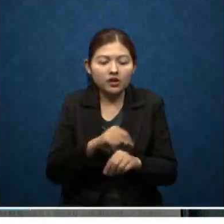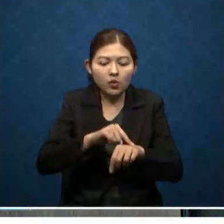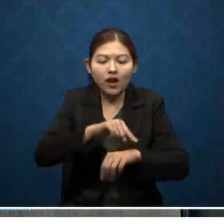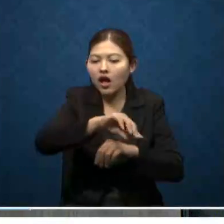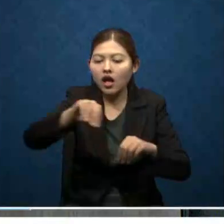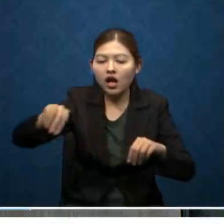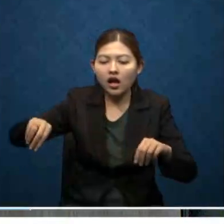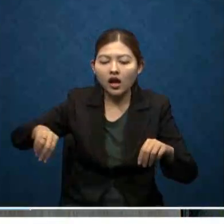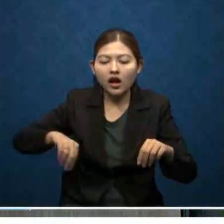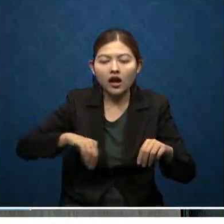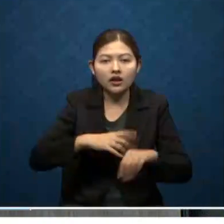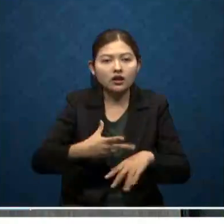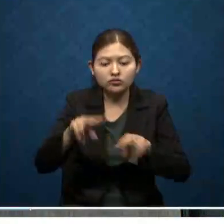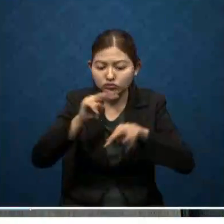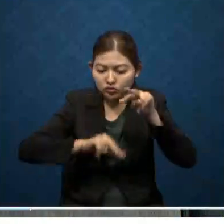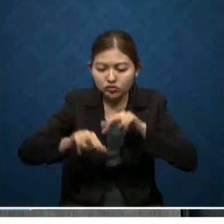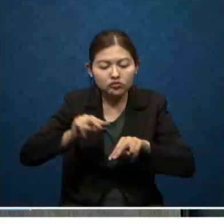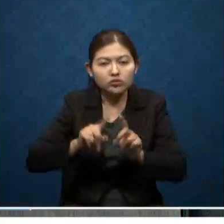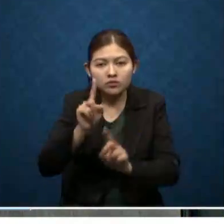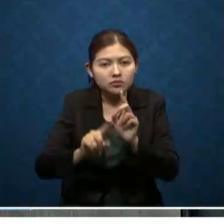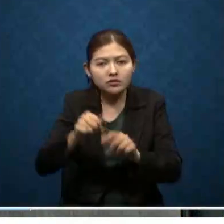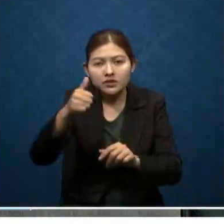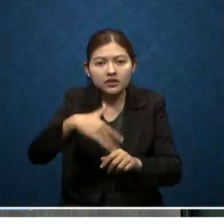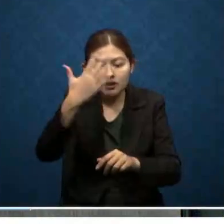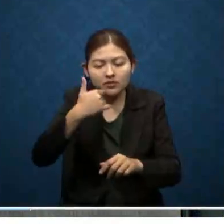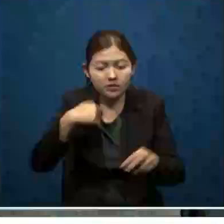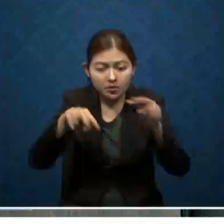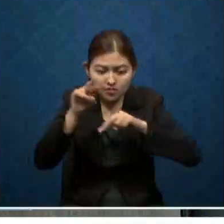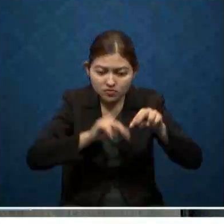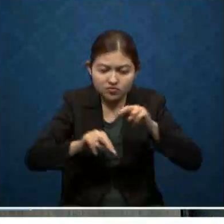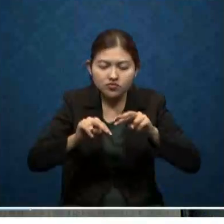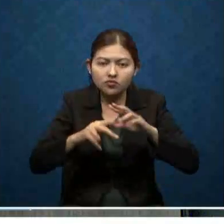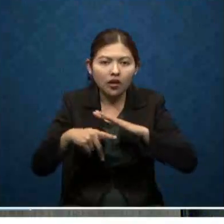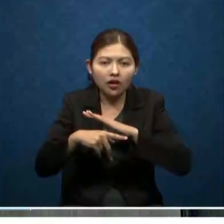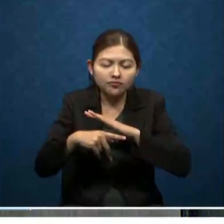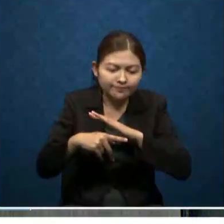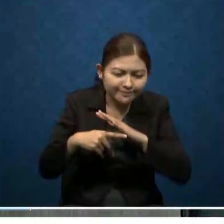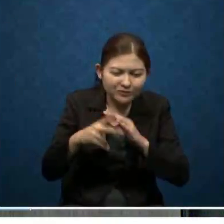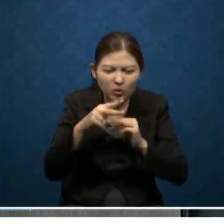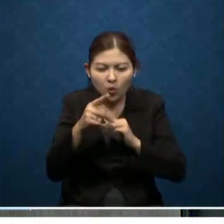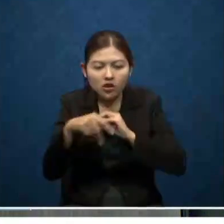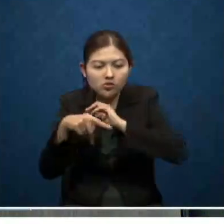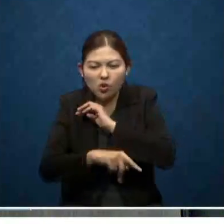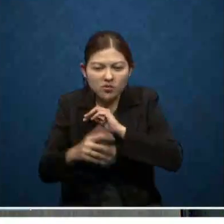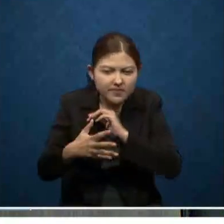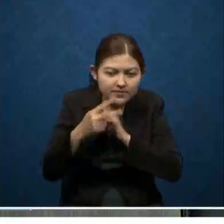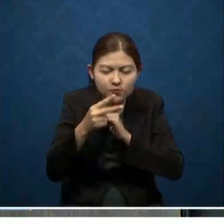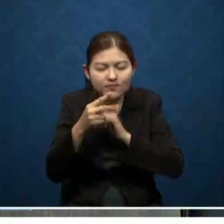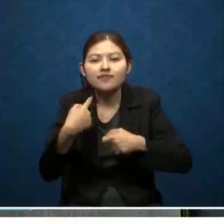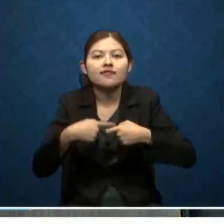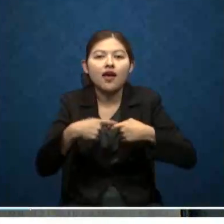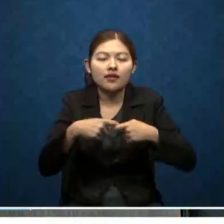กันมันไม่สามารถตรวจสอบได้มันหาความโปร่งใสในการดำเนินการไม่ได้เวลาขึ้นค่าไฟฟ้าขึ้น